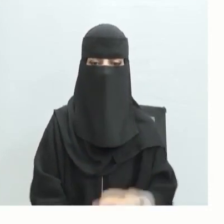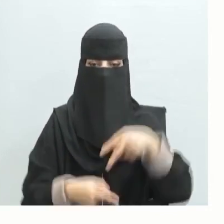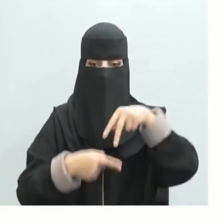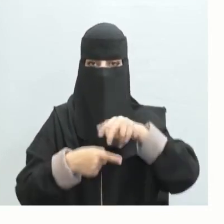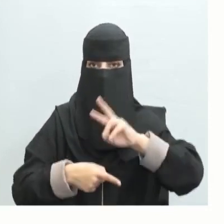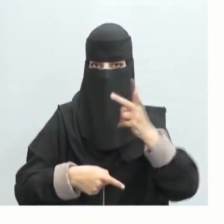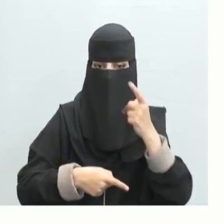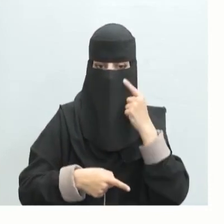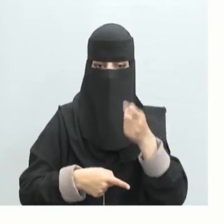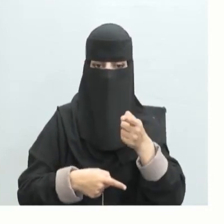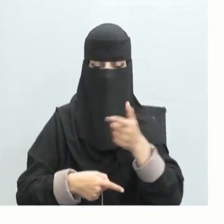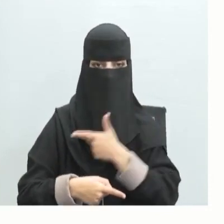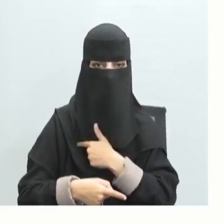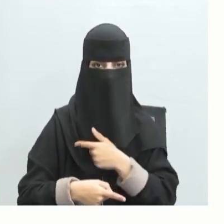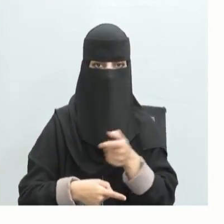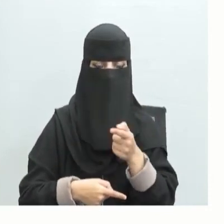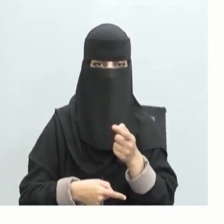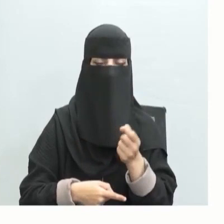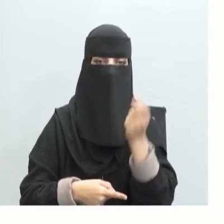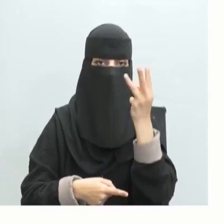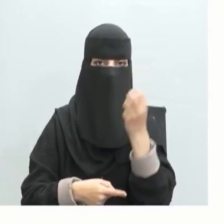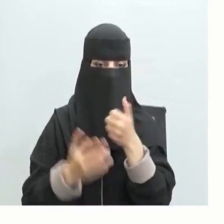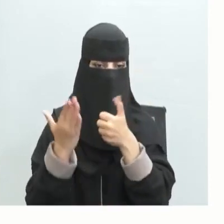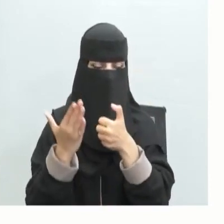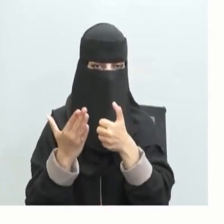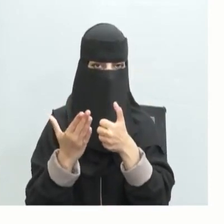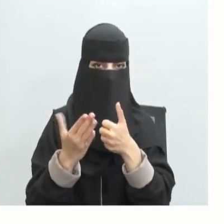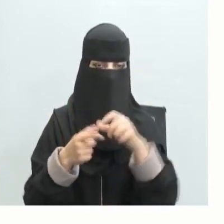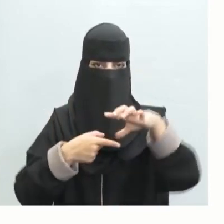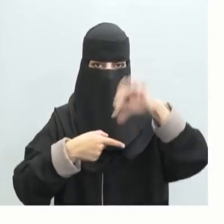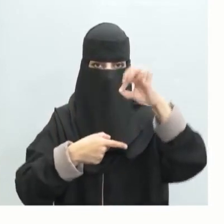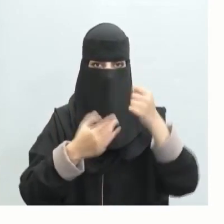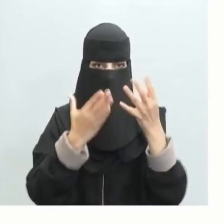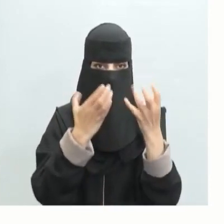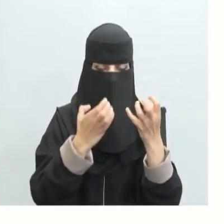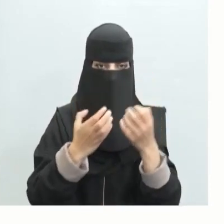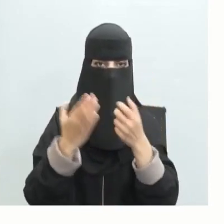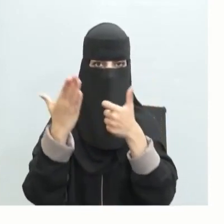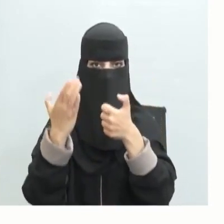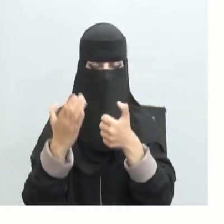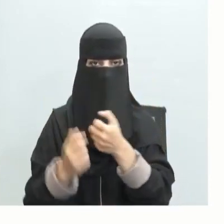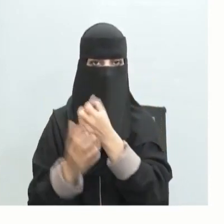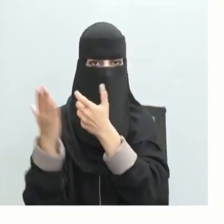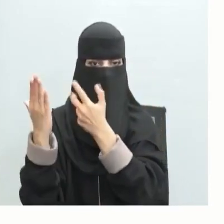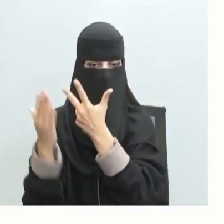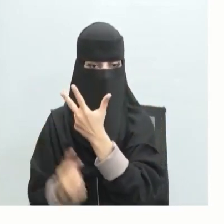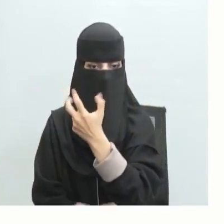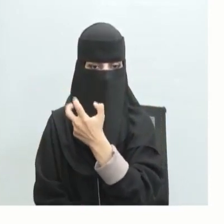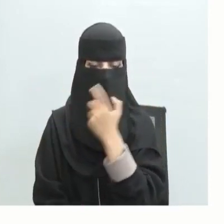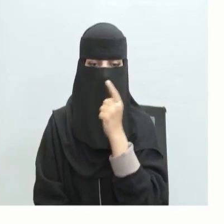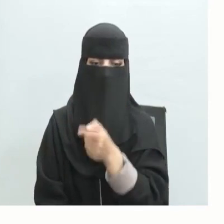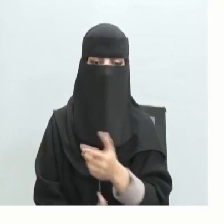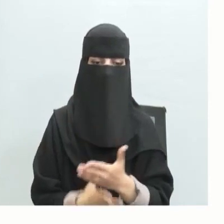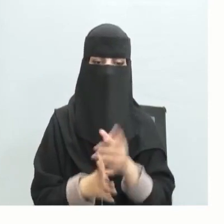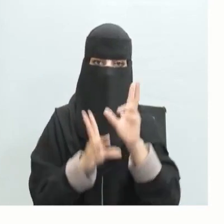عندنا هذا المثلث اللي سميناه اليني سيني زواياه 0 و60 و30 الان لو حبيت اني